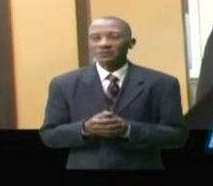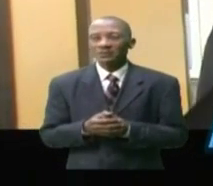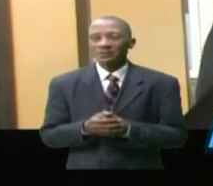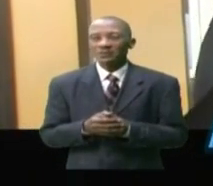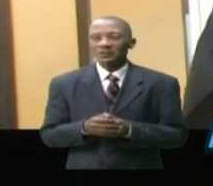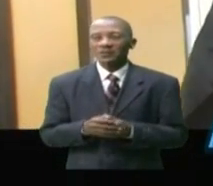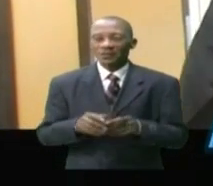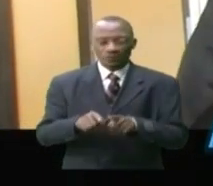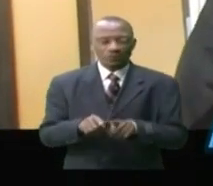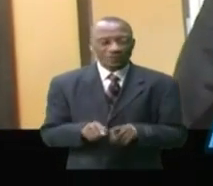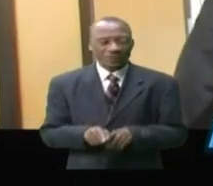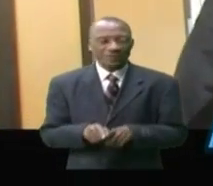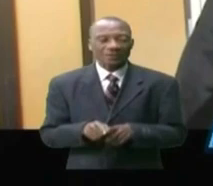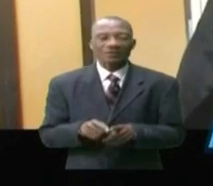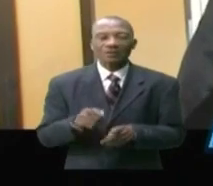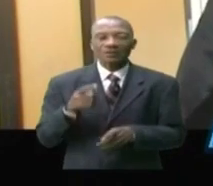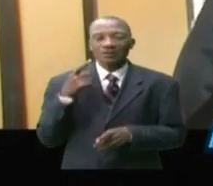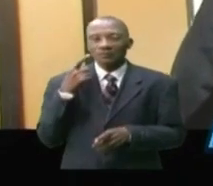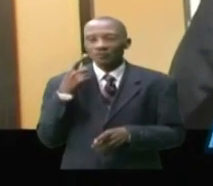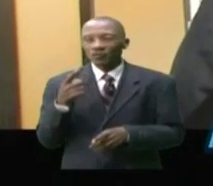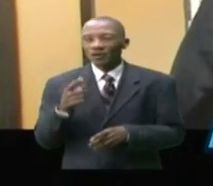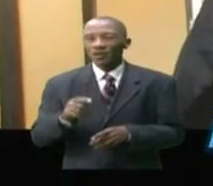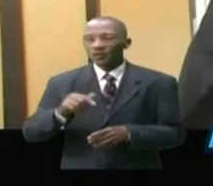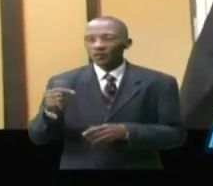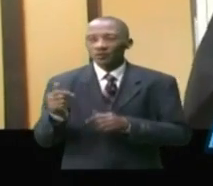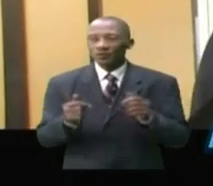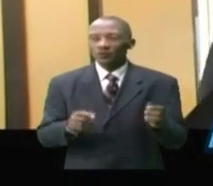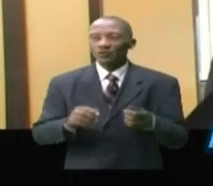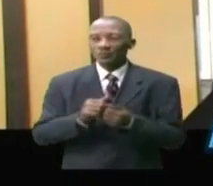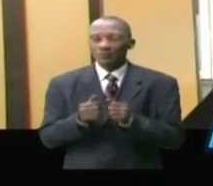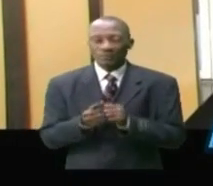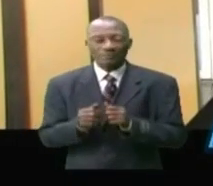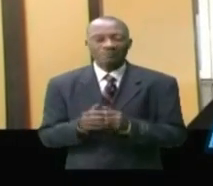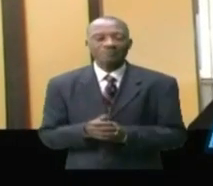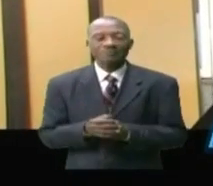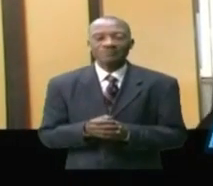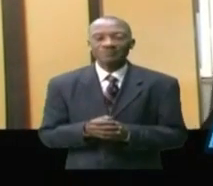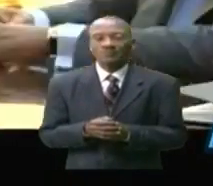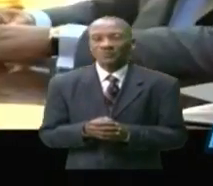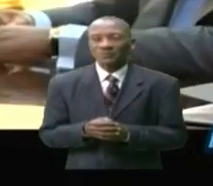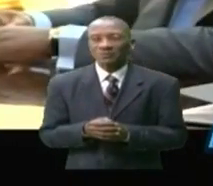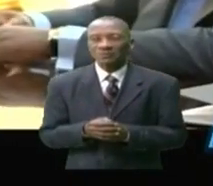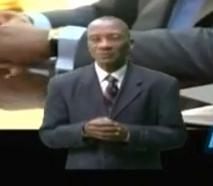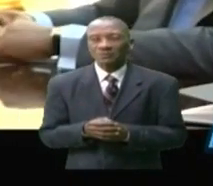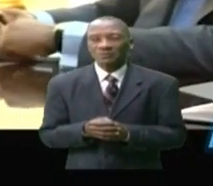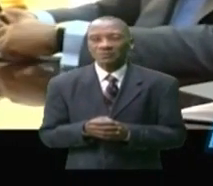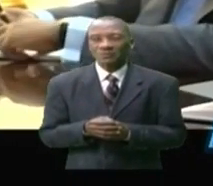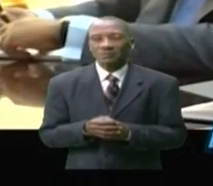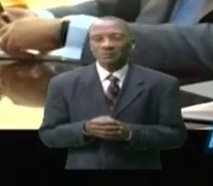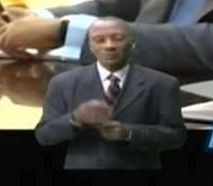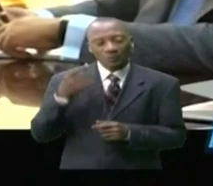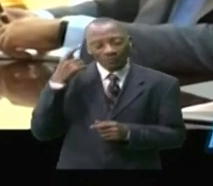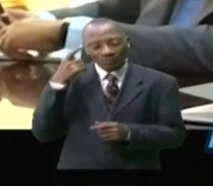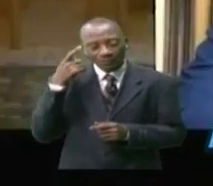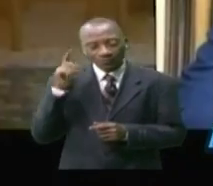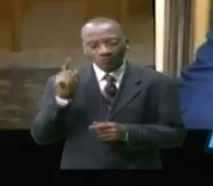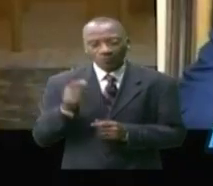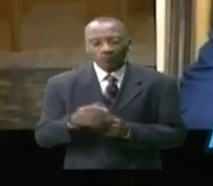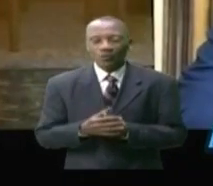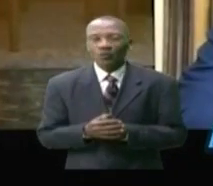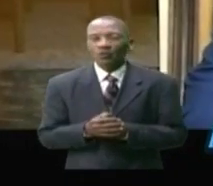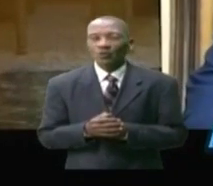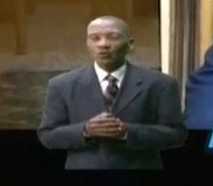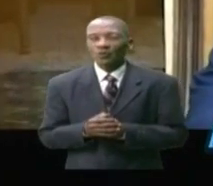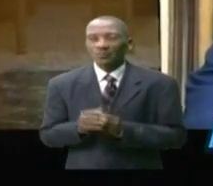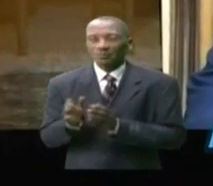des processus dans lesquels nous sommes engagés, tant celui du processus de paix de Nairobi, que les engagements